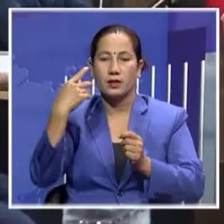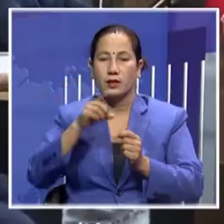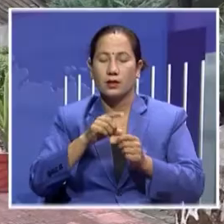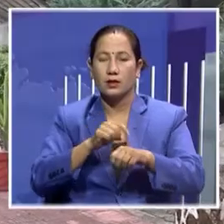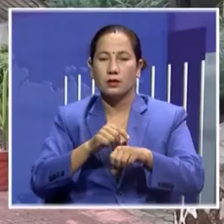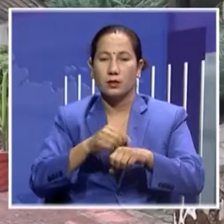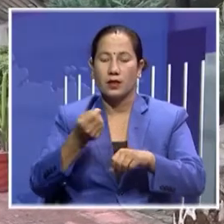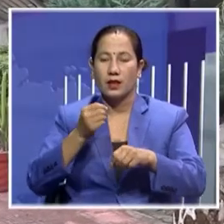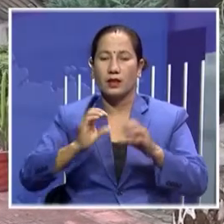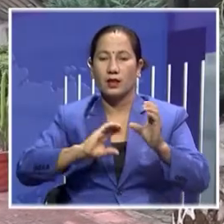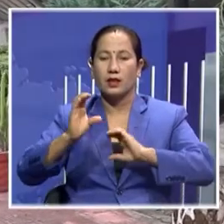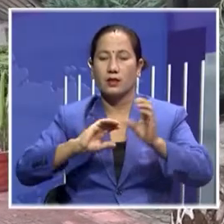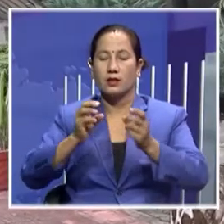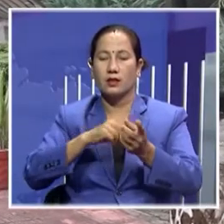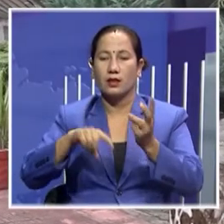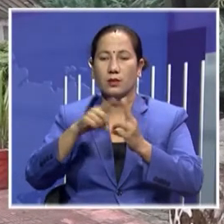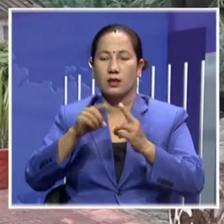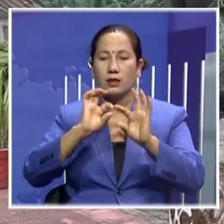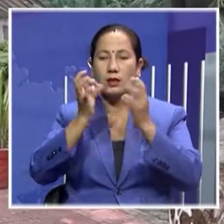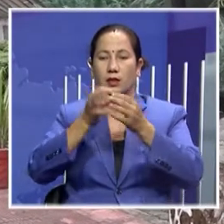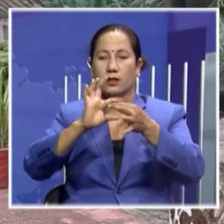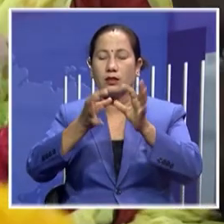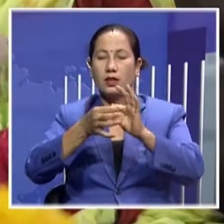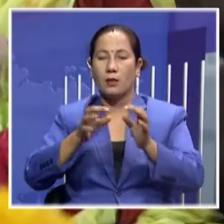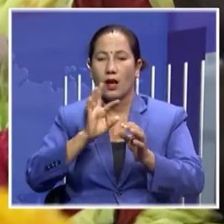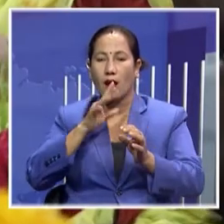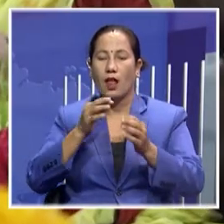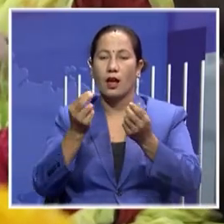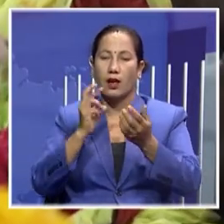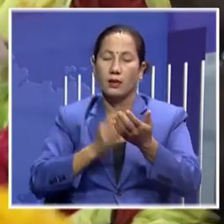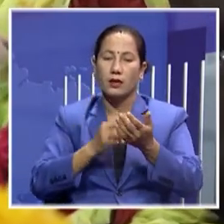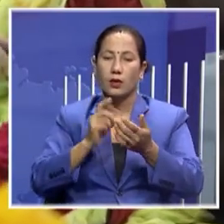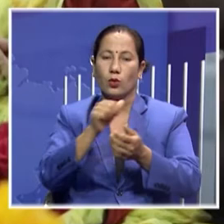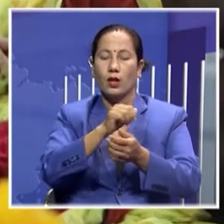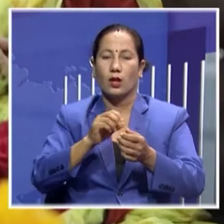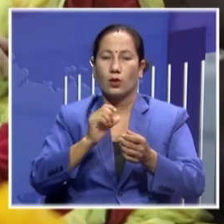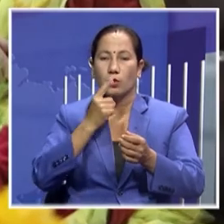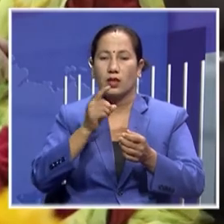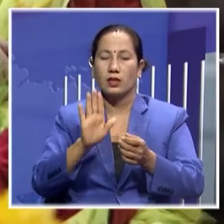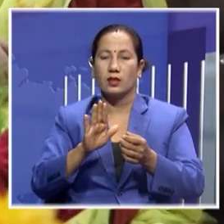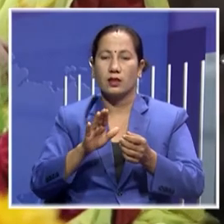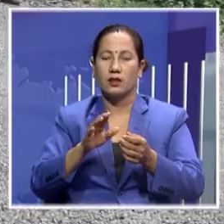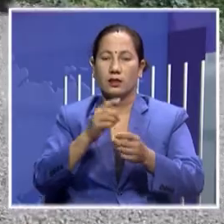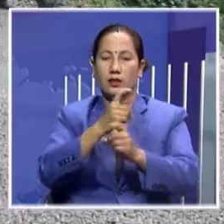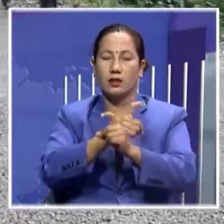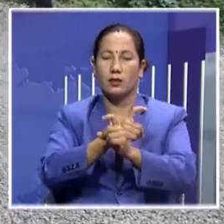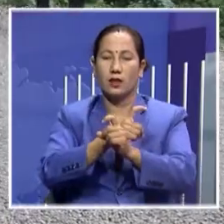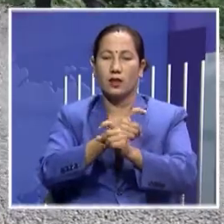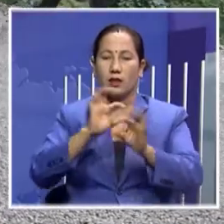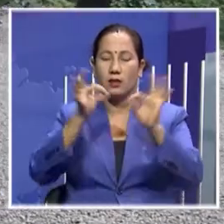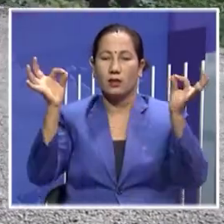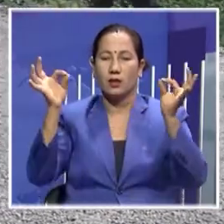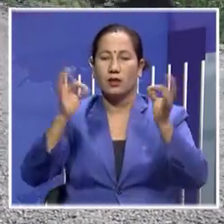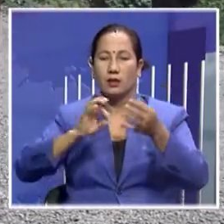केही सञ्चार माध्यम र सामाजिक सञ्जालमा आएका हल्लाहरू केवल हल्ला मात्र भएको उहाँको भनाइ रहेको छ। एमाले विभाजनले विभिन्न प्रदेशको